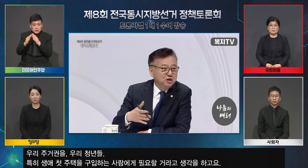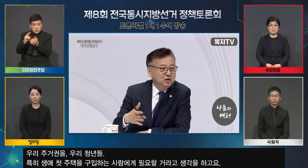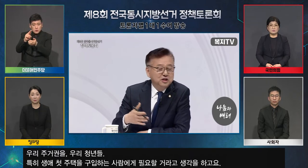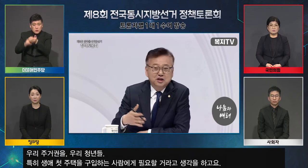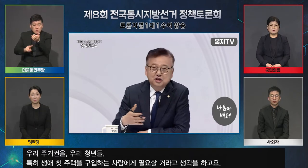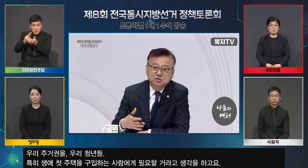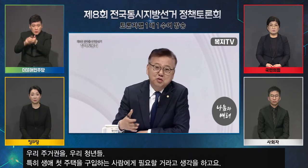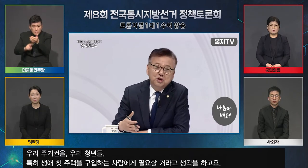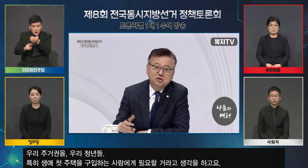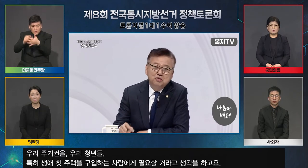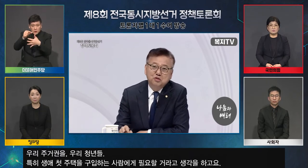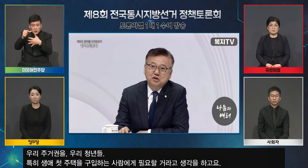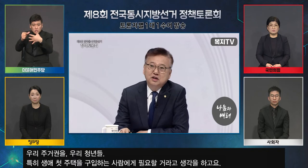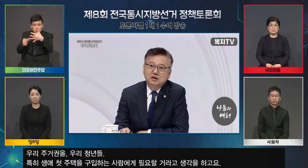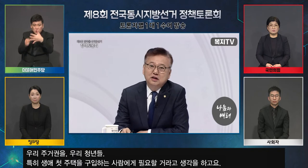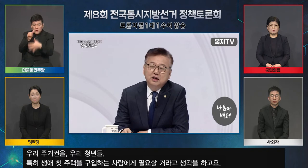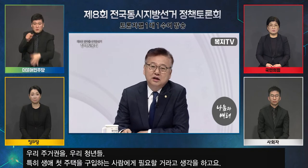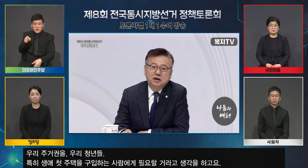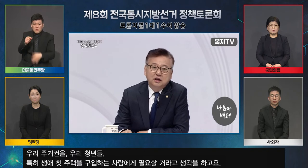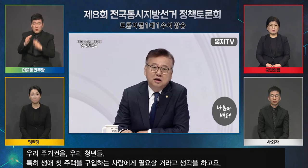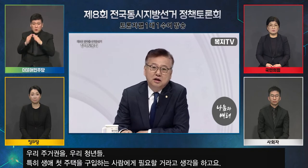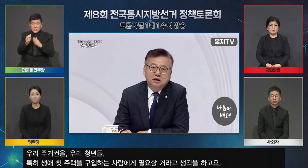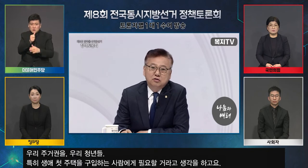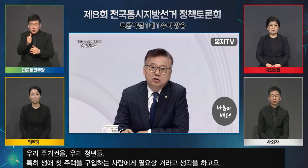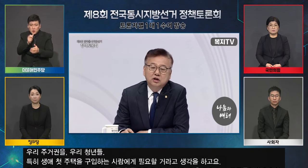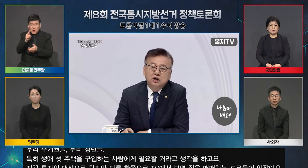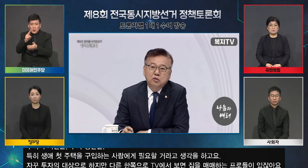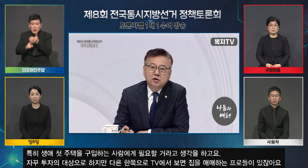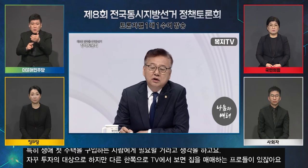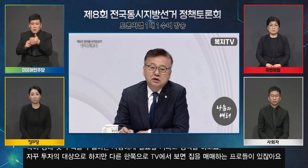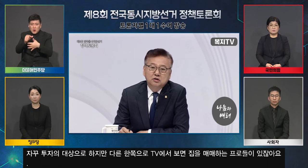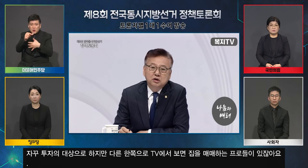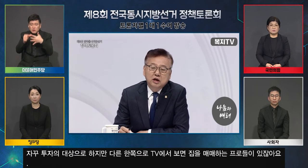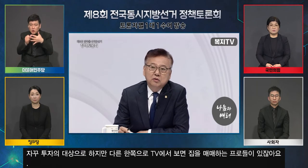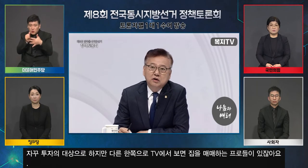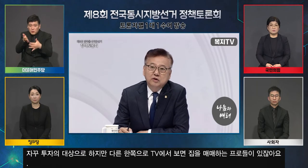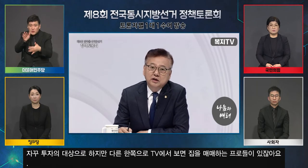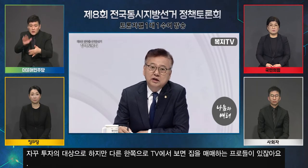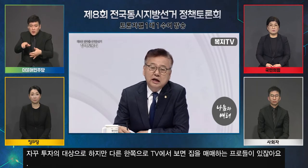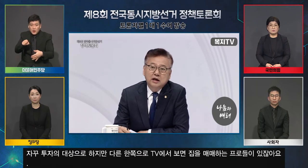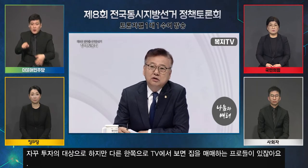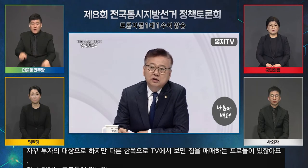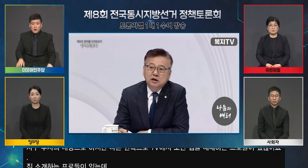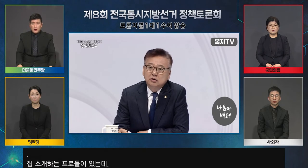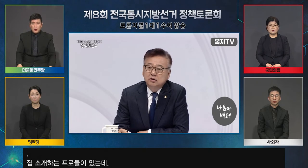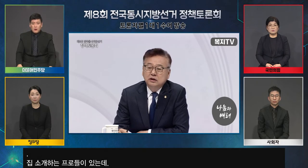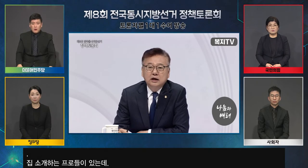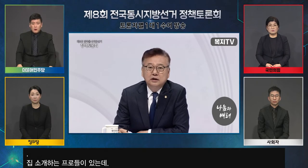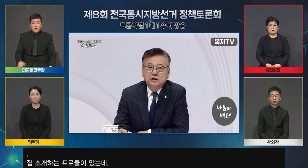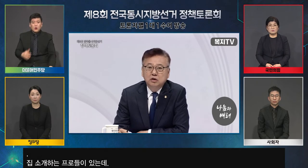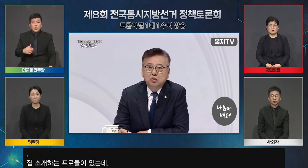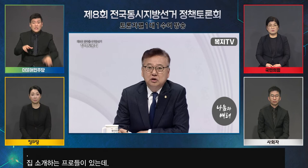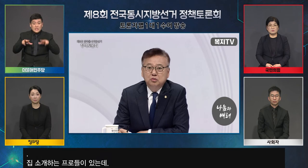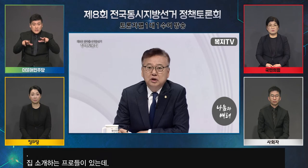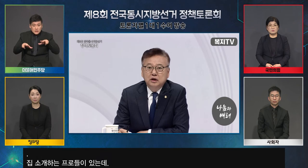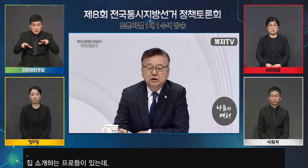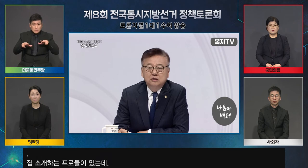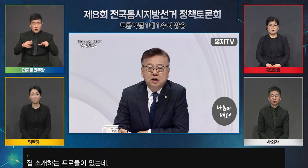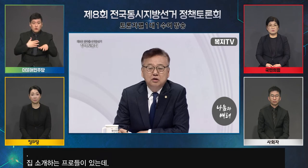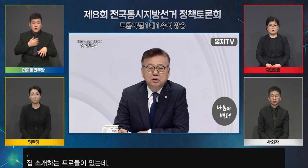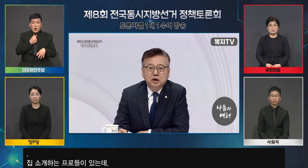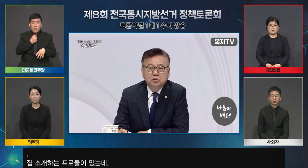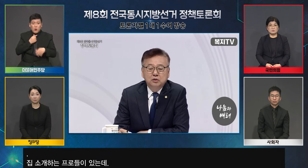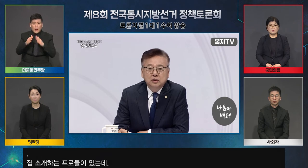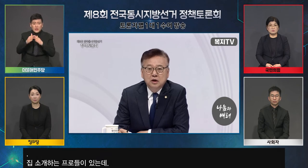이런 프로들이 있잖아요. 집 소개하는 프로들이 있는데 우리가 원하는 집의 상황은 굉장히 달라졌다는 것을 잘 인지하고 있습니다.